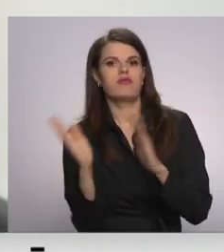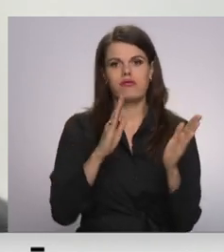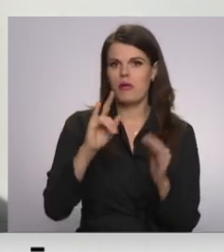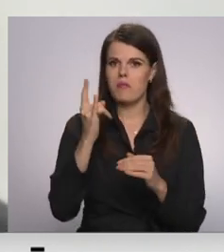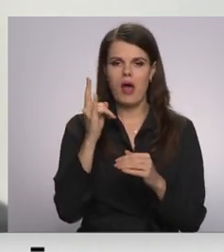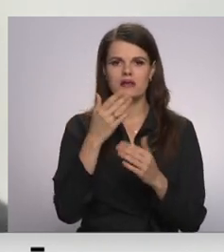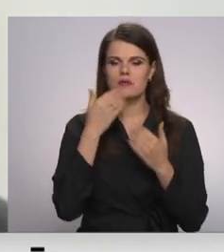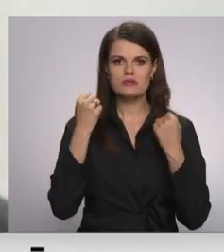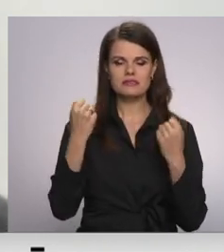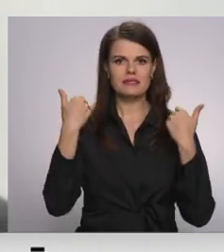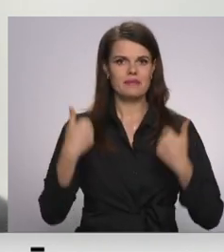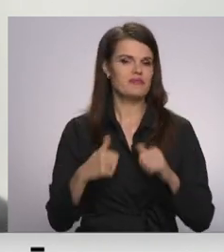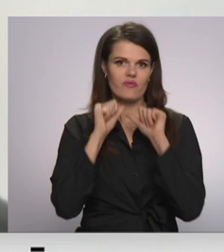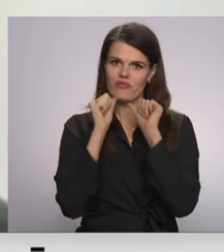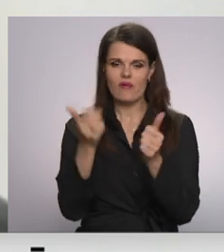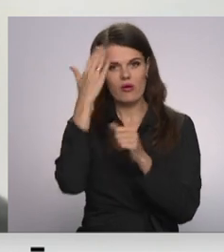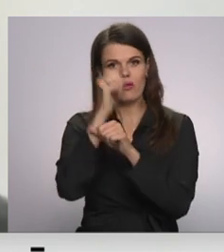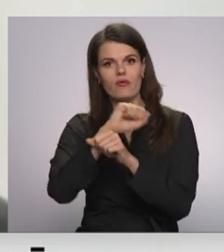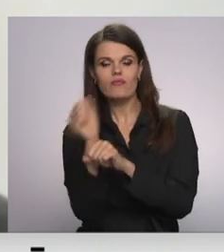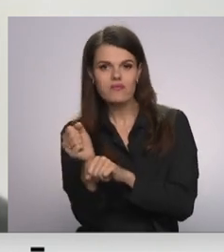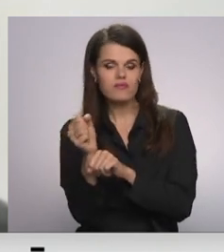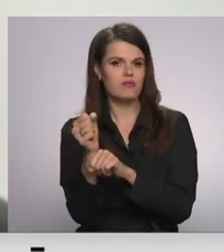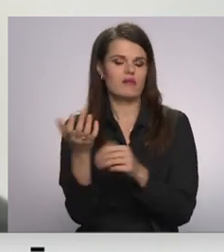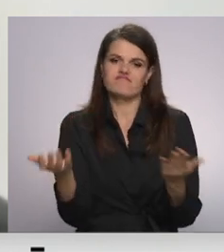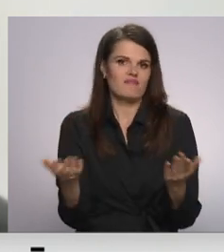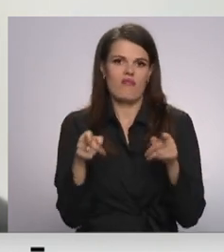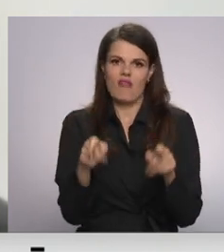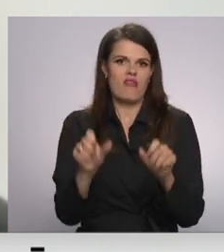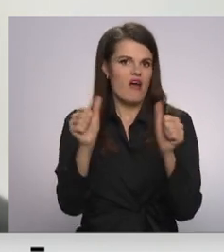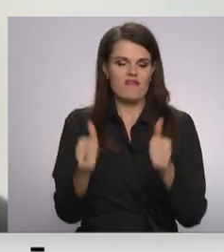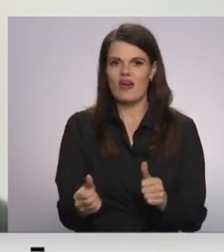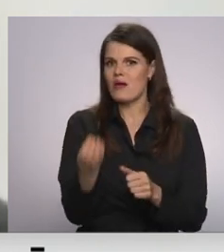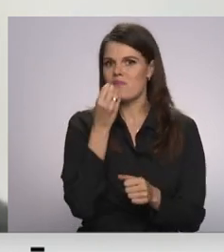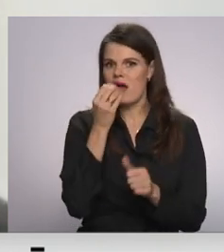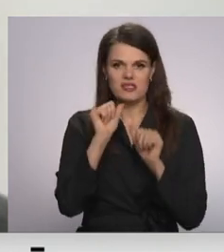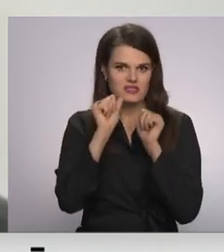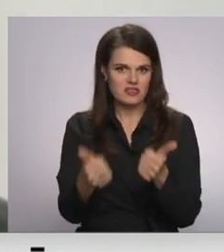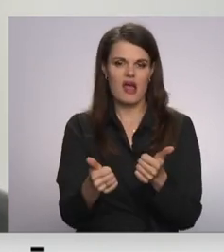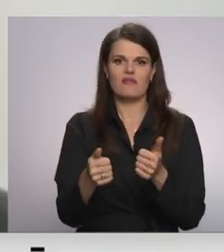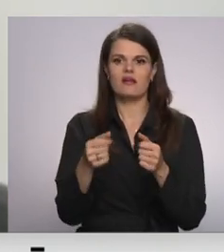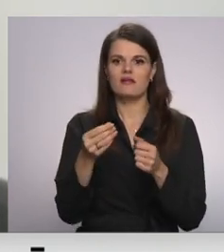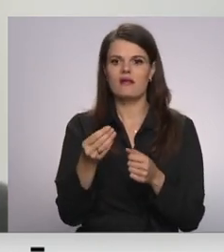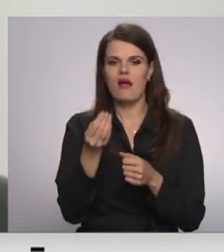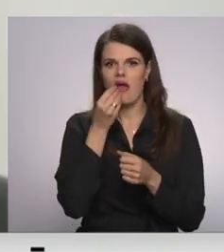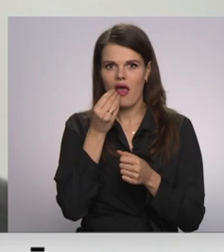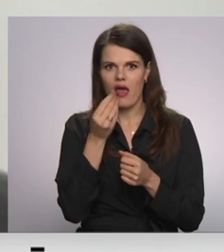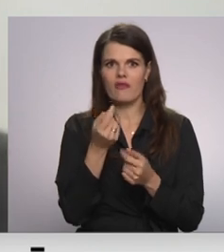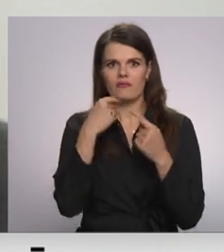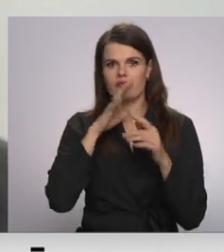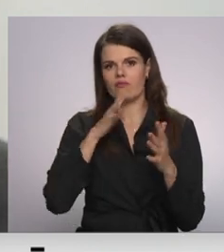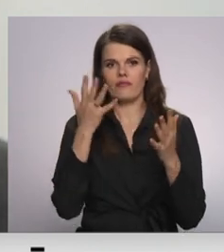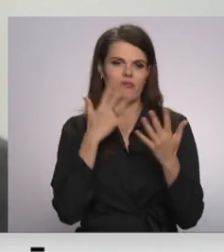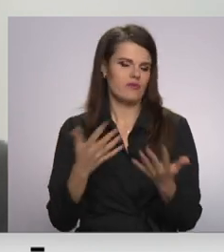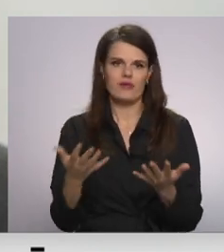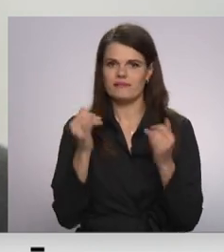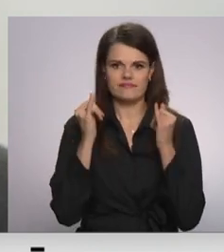salieksies, izlieksies, galva būs kaut kā šķība. Un loģiski, ka tādā veidā paēst nav iespējams, jo tas sēdienas vienkārši viņš neiet, tā kā